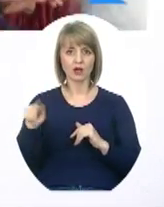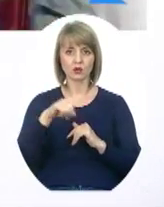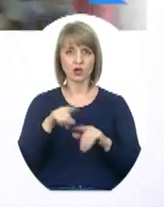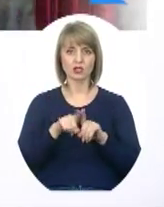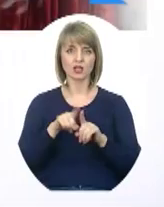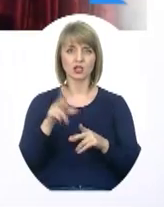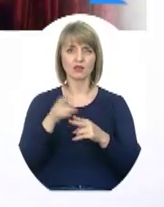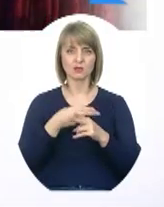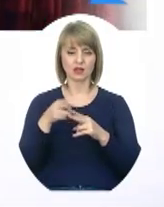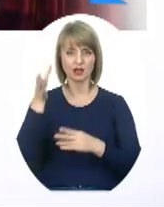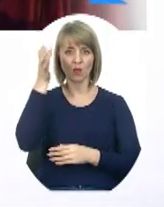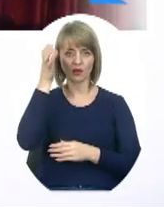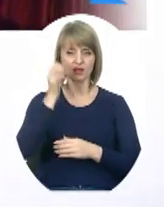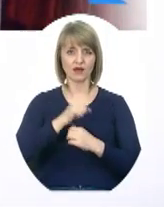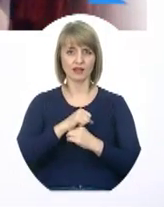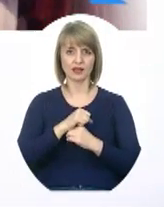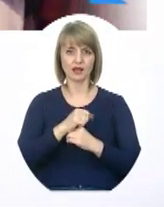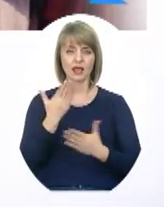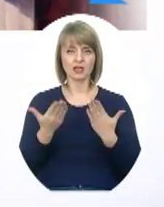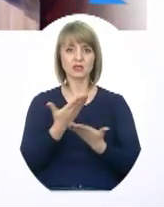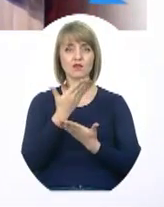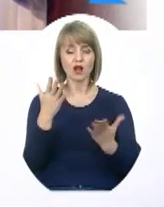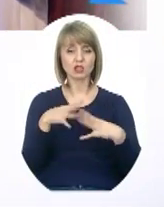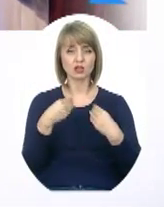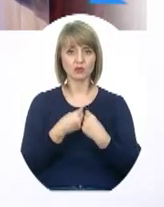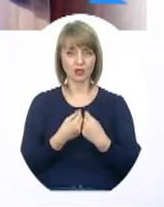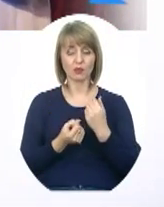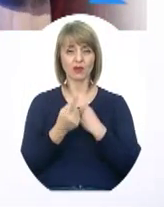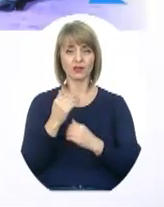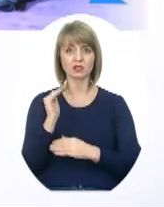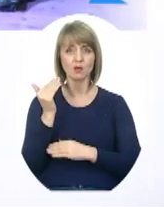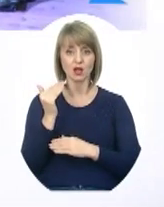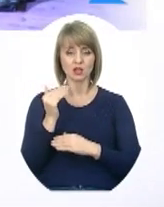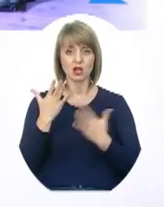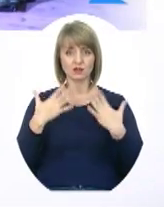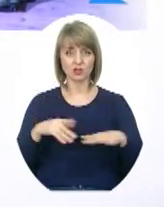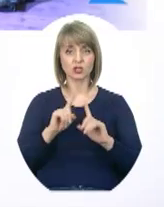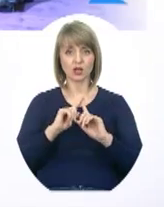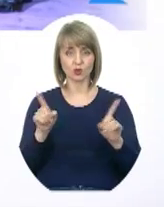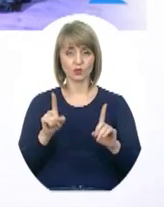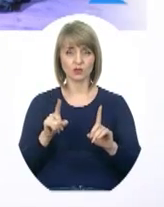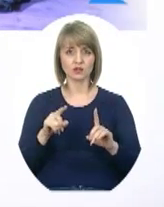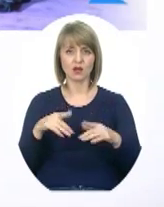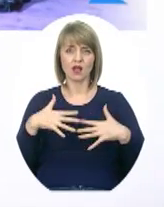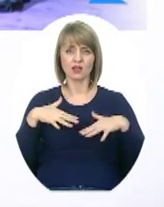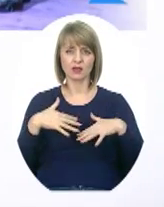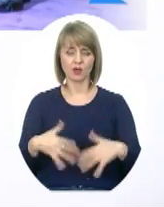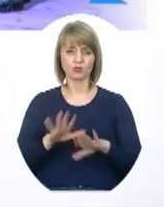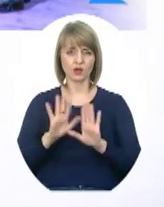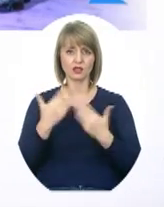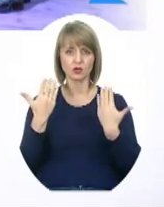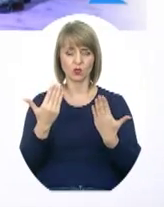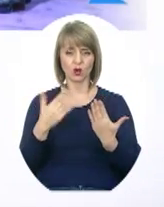понимание окружающих, а также на воспитание и образование. Если в вашей семье появился малыш с физической особенностью,